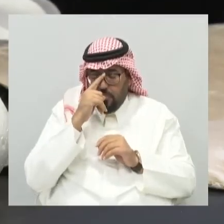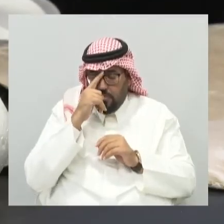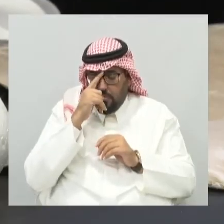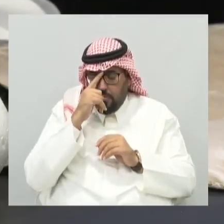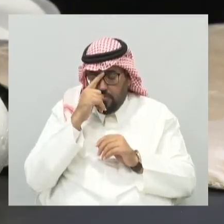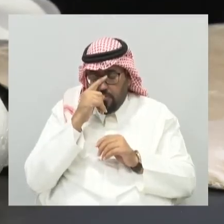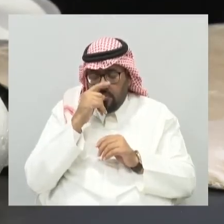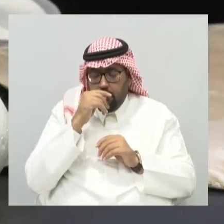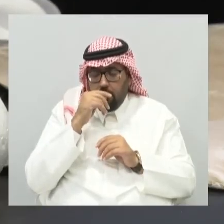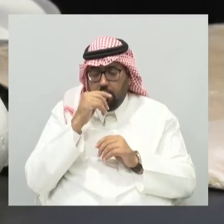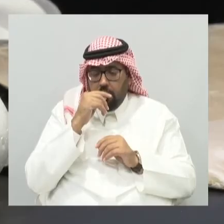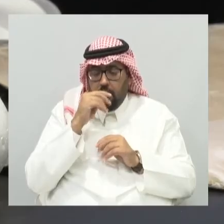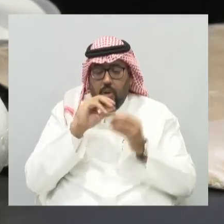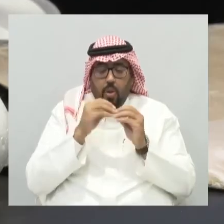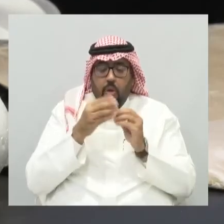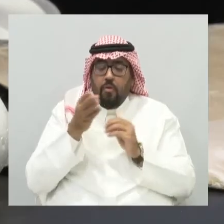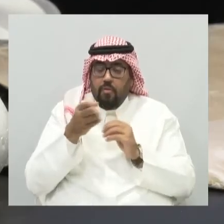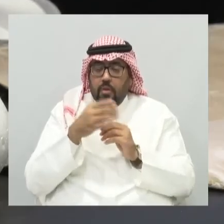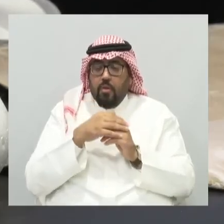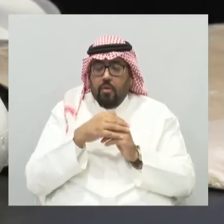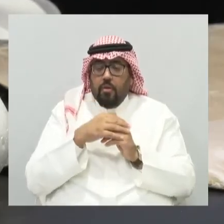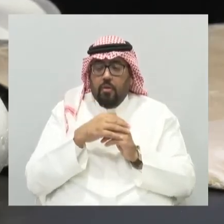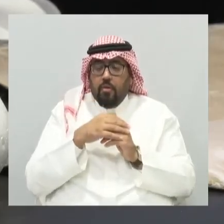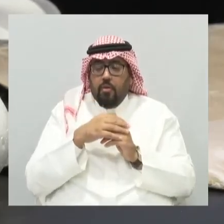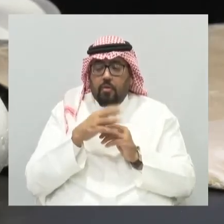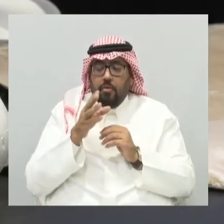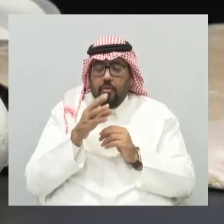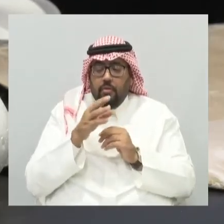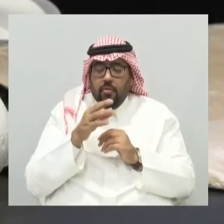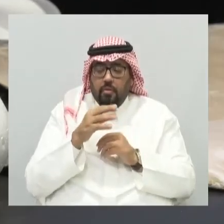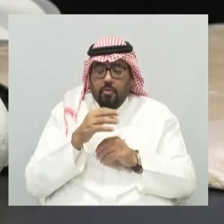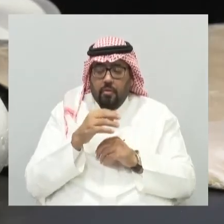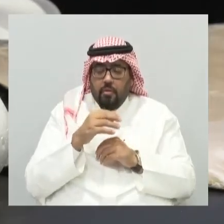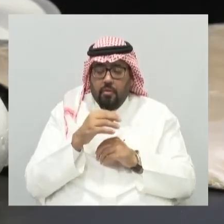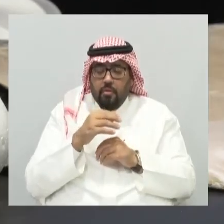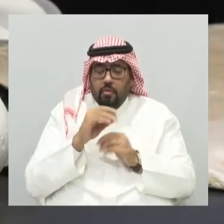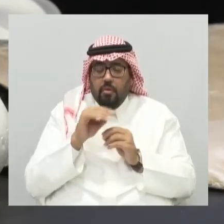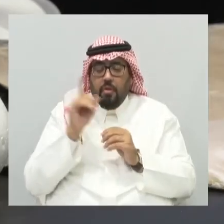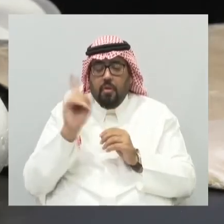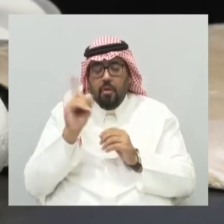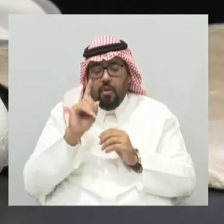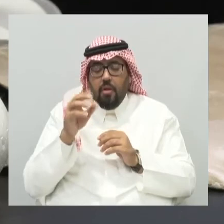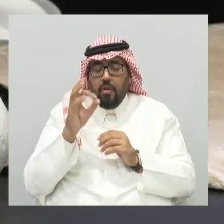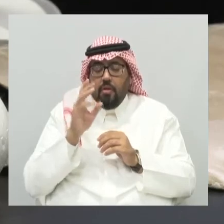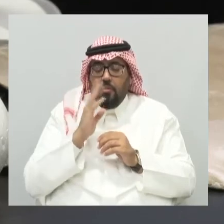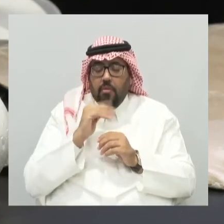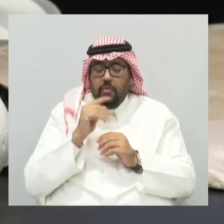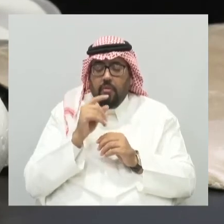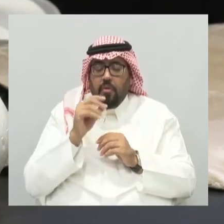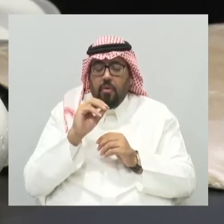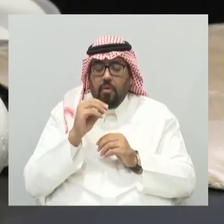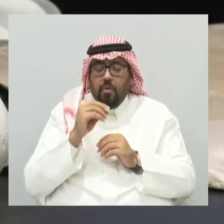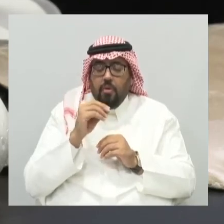رائحه طيب هل له لون مثل هذا تزيد بالتاكيد ليس له